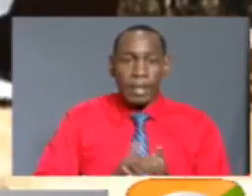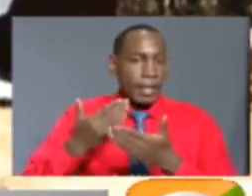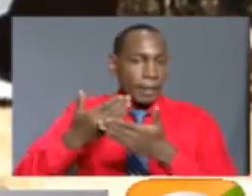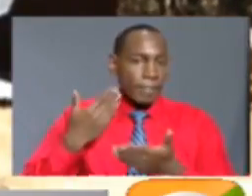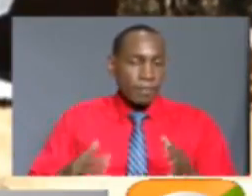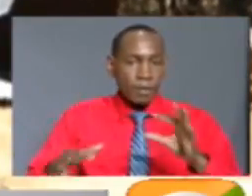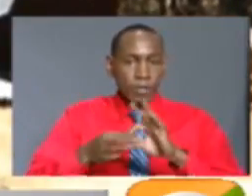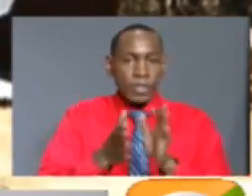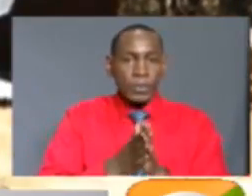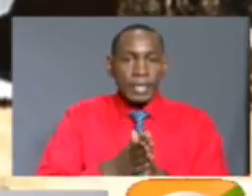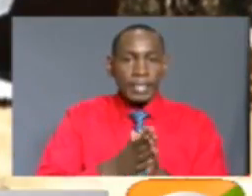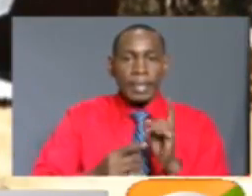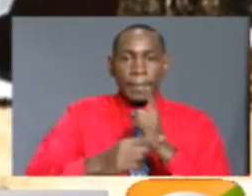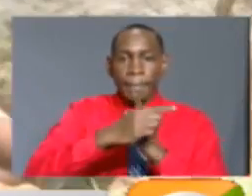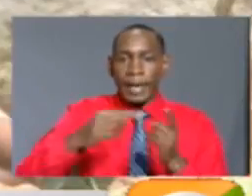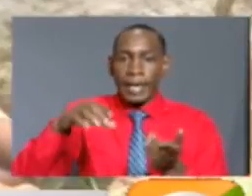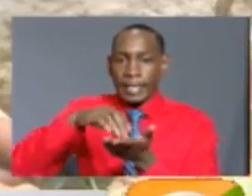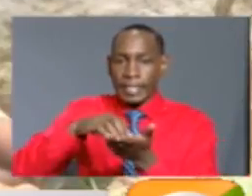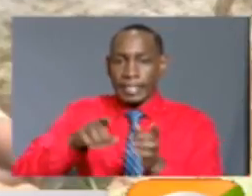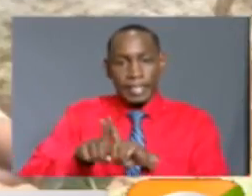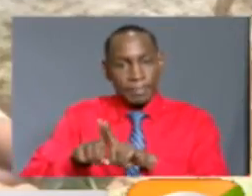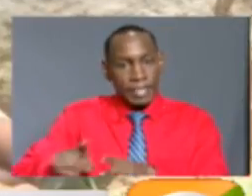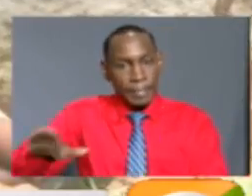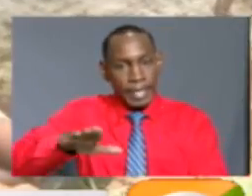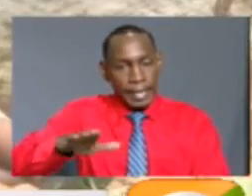previously linked to murder cases in the area.